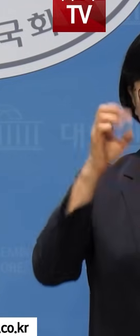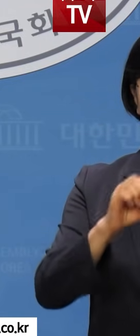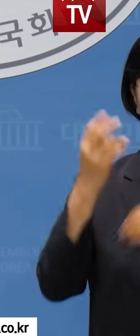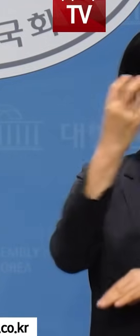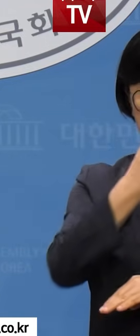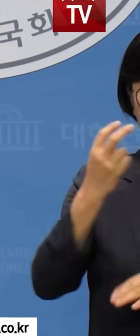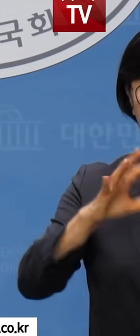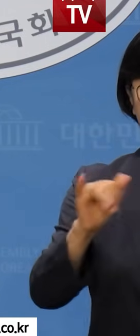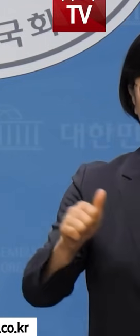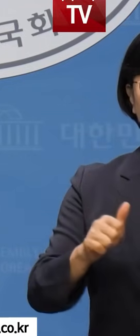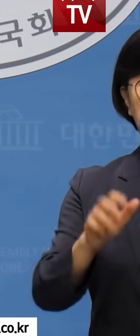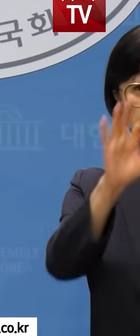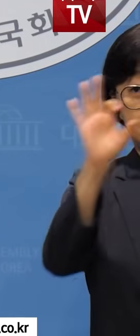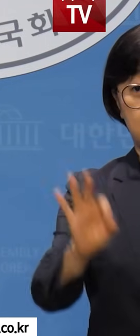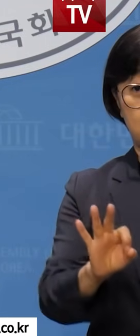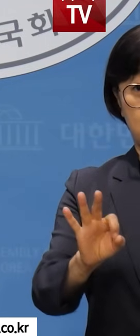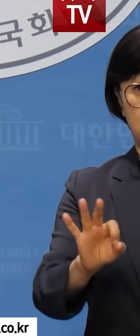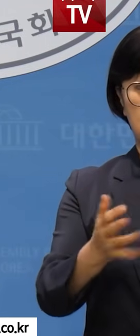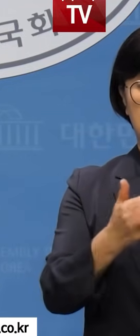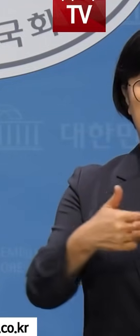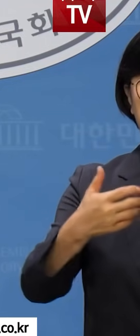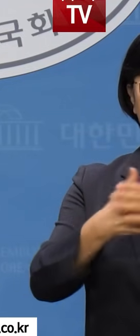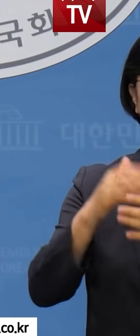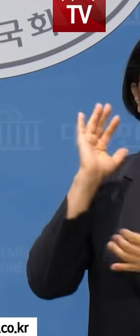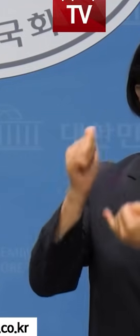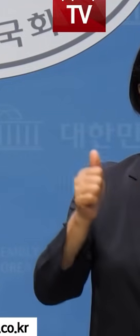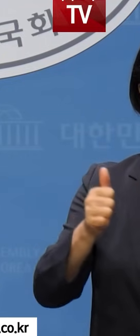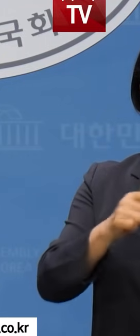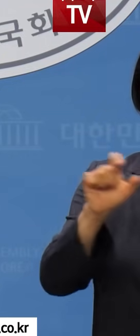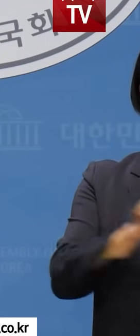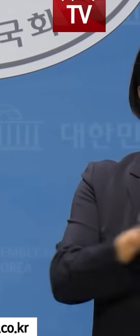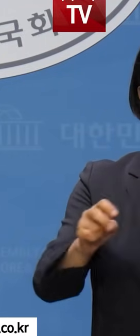여론조사에 국민의 70%가 김건희